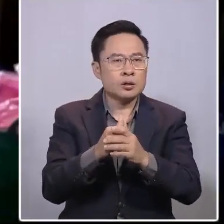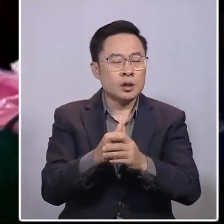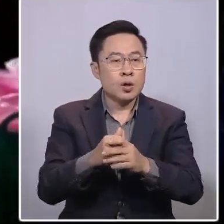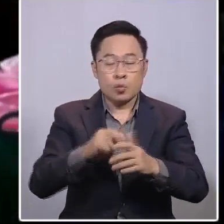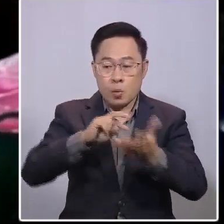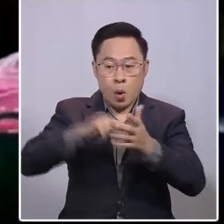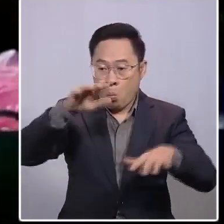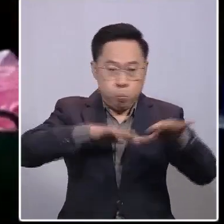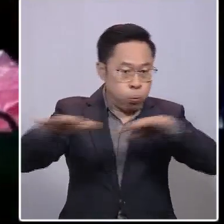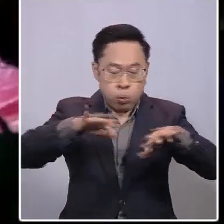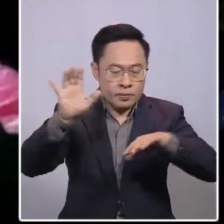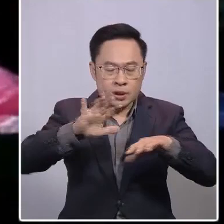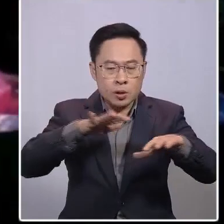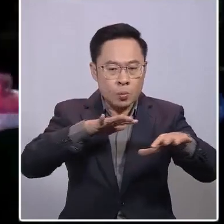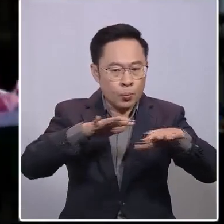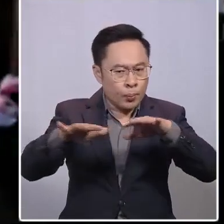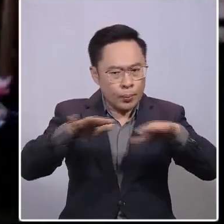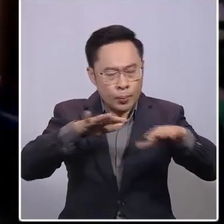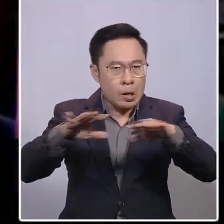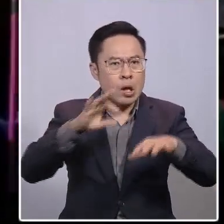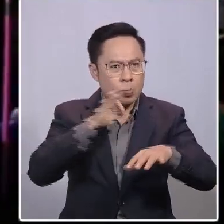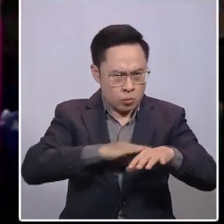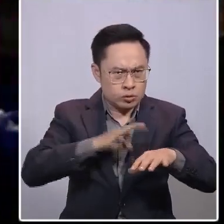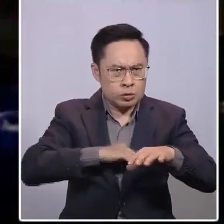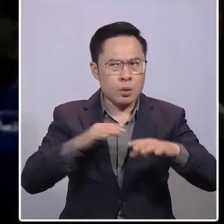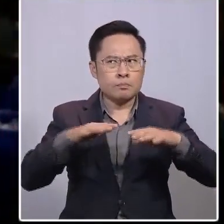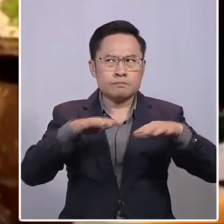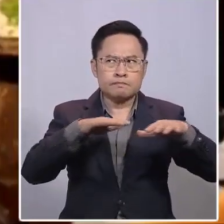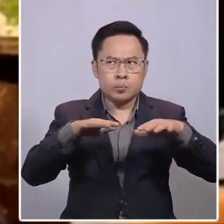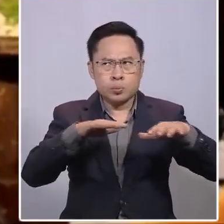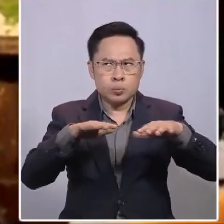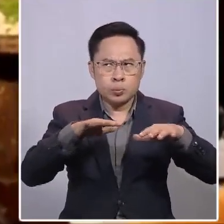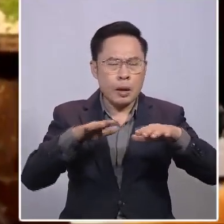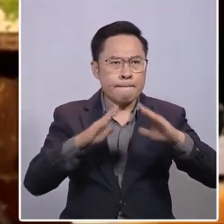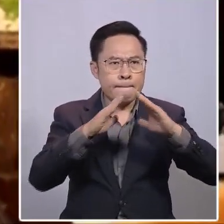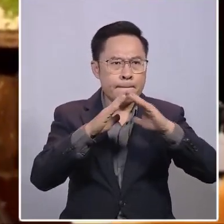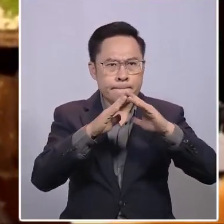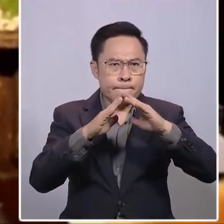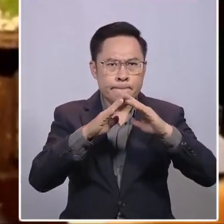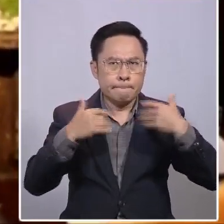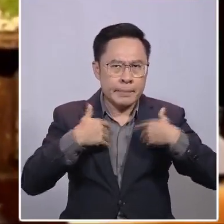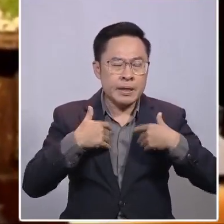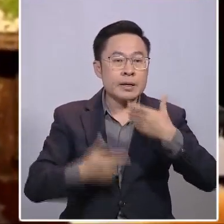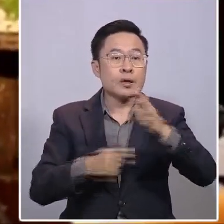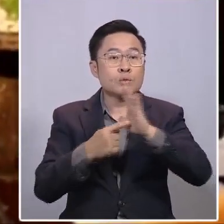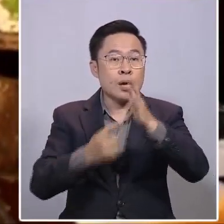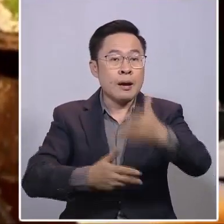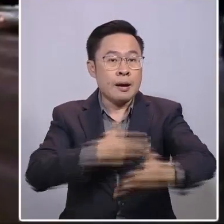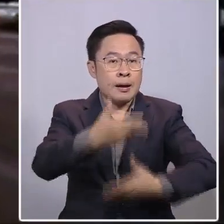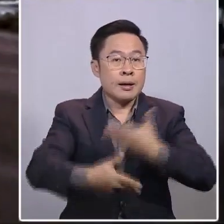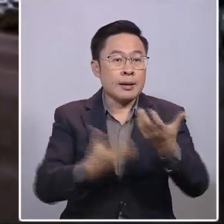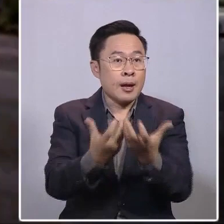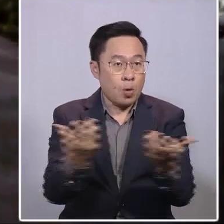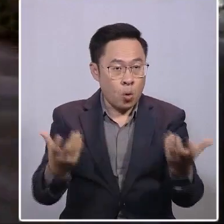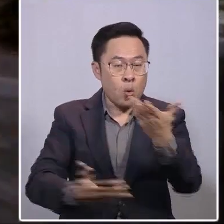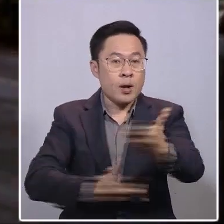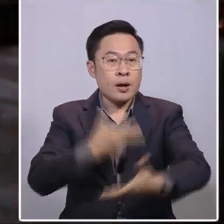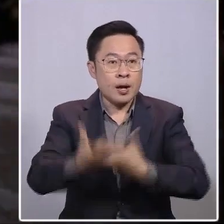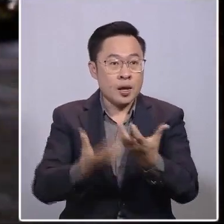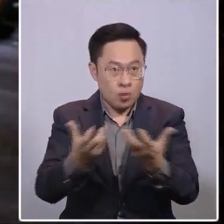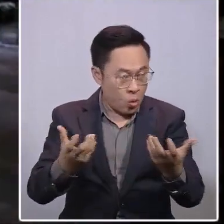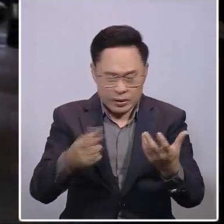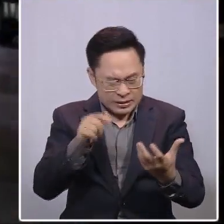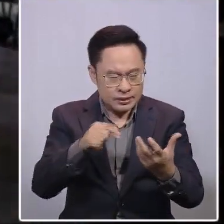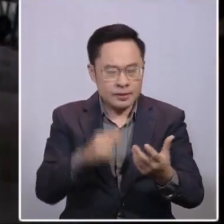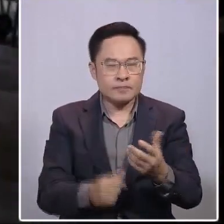ไม่ได้ยิ่งใหญ่มากแต่หลายคนเนี่ยรับรู้ถึงแรงสั่นสะเทือนได้อย่างชัดเจนอย่างแม่ค้าในตลาดสดนะครับในเทศบาลตำบลวังกะที่หนองลู